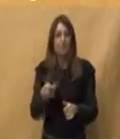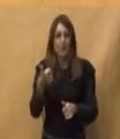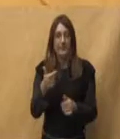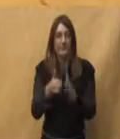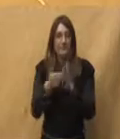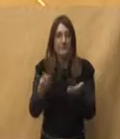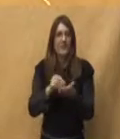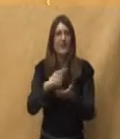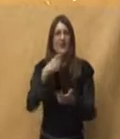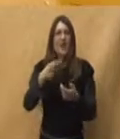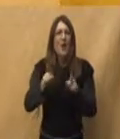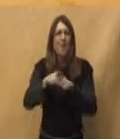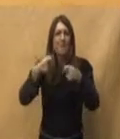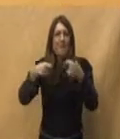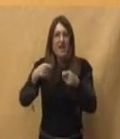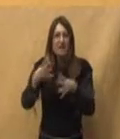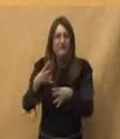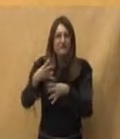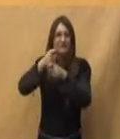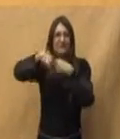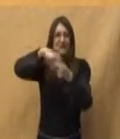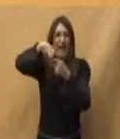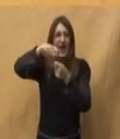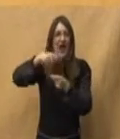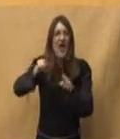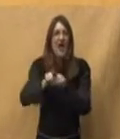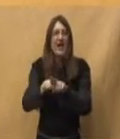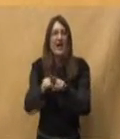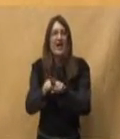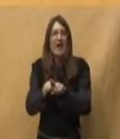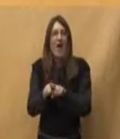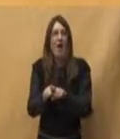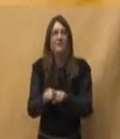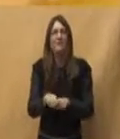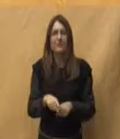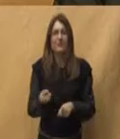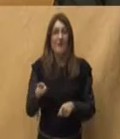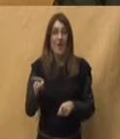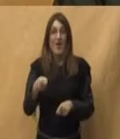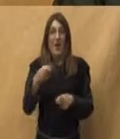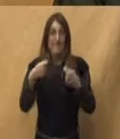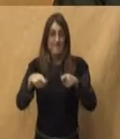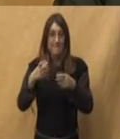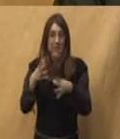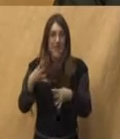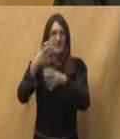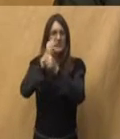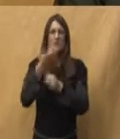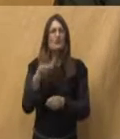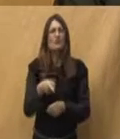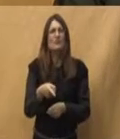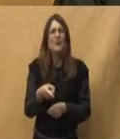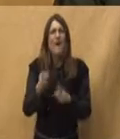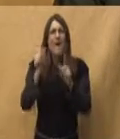poglavlju, plasticizeri u hrani, znači jedna vrsta, ona se razgrađuje. Plasticizeri u hrani, da se razumijemo šta, o čemu se radi.